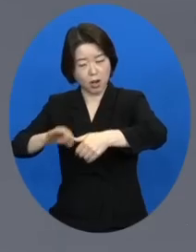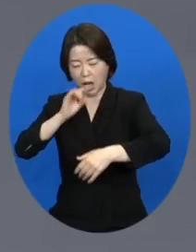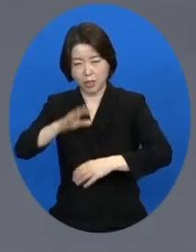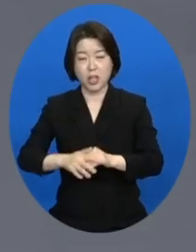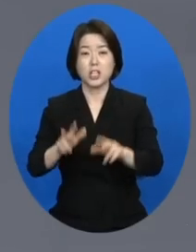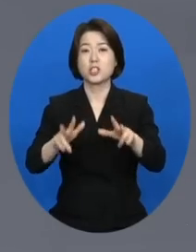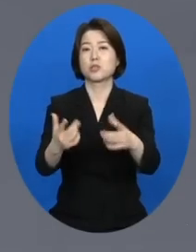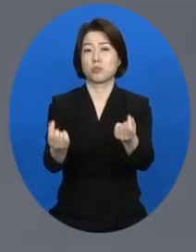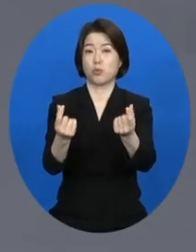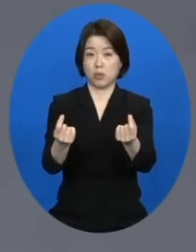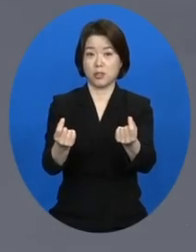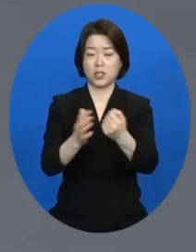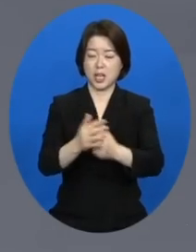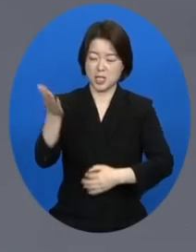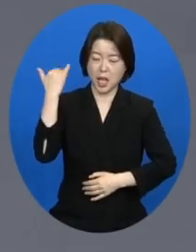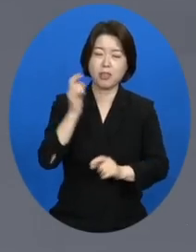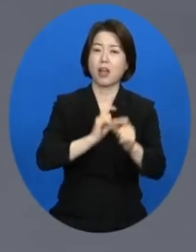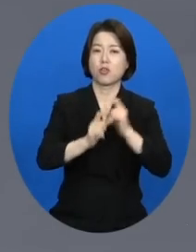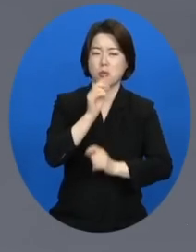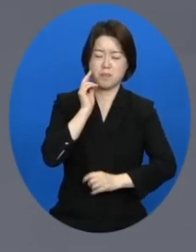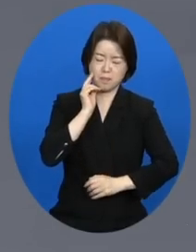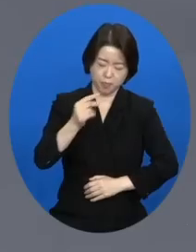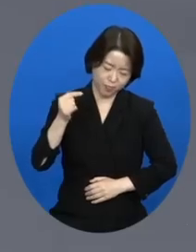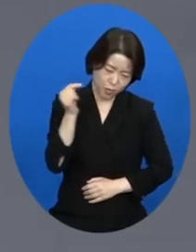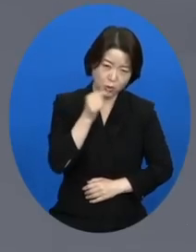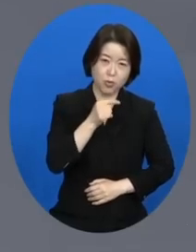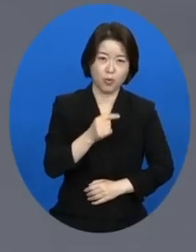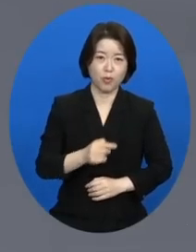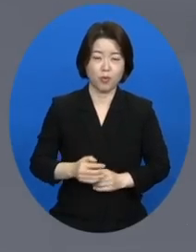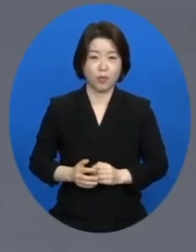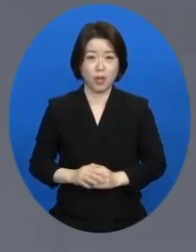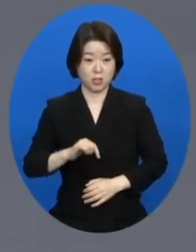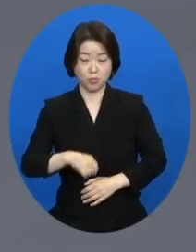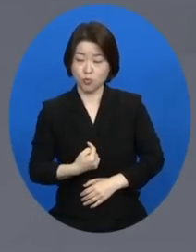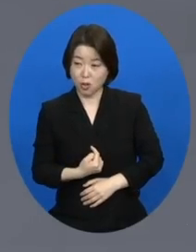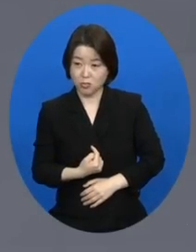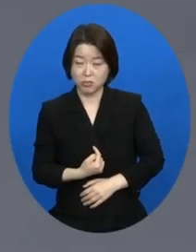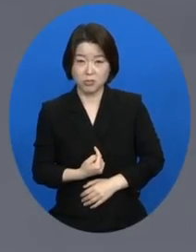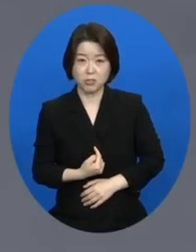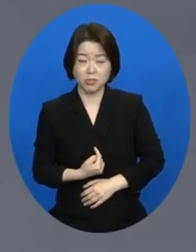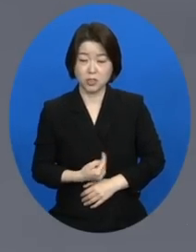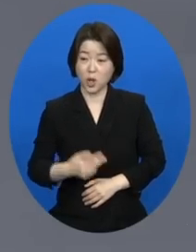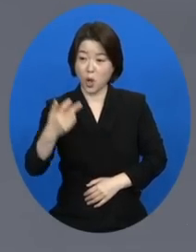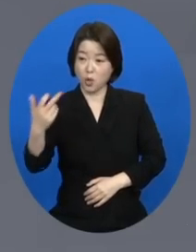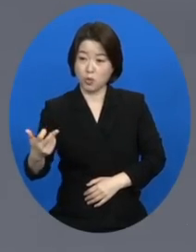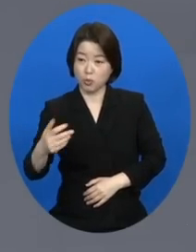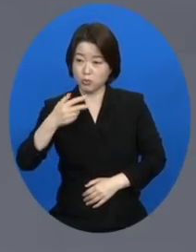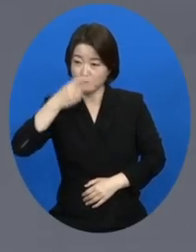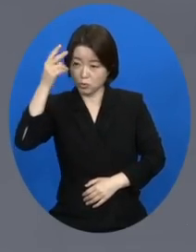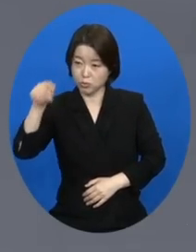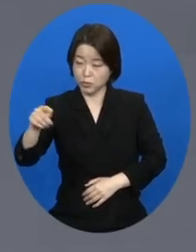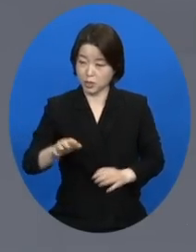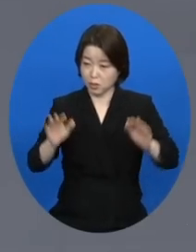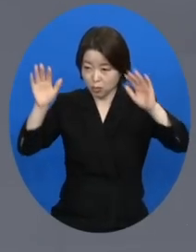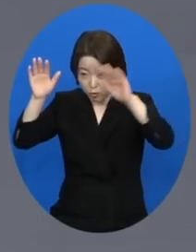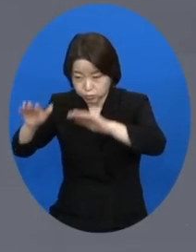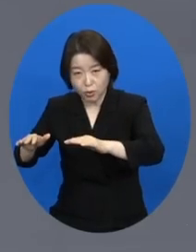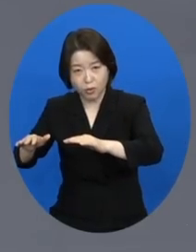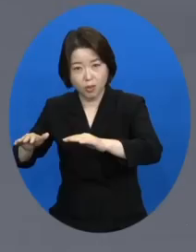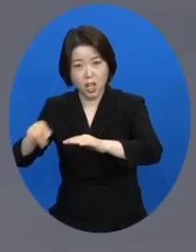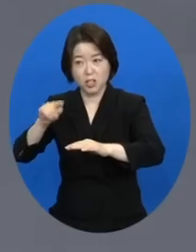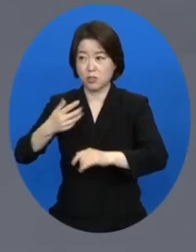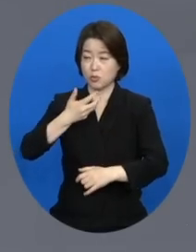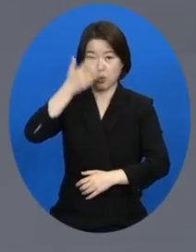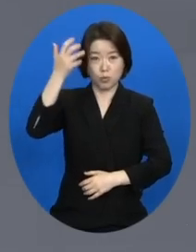지금도 마찬가지지만 그 당시는 뭐 더더욱 그러지 않았겠습니까? 자신들이 동생이 요셉에게 절을 한다. 뭐 이런 꿈이